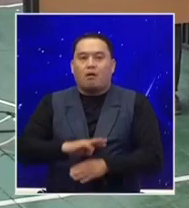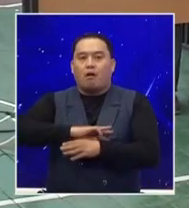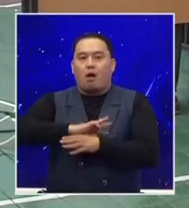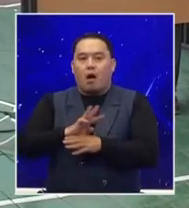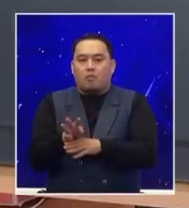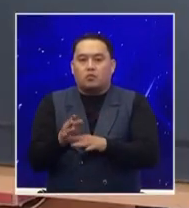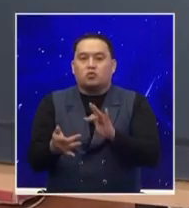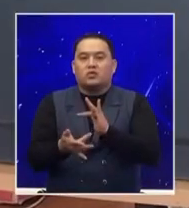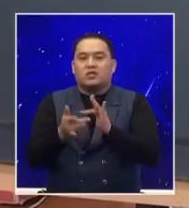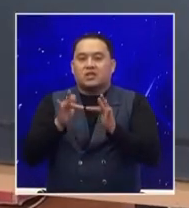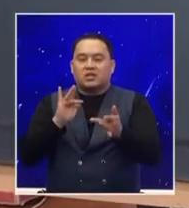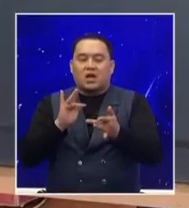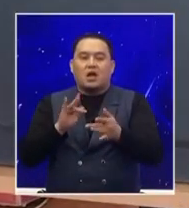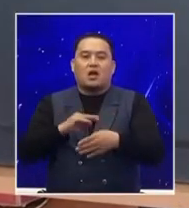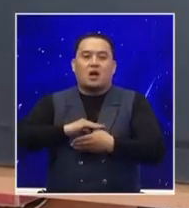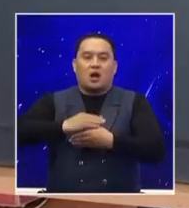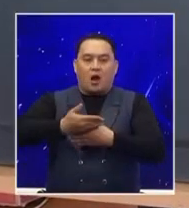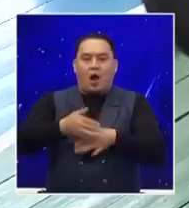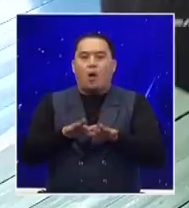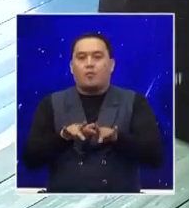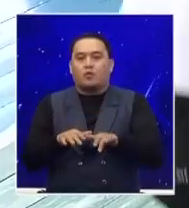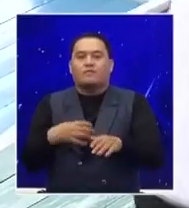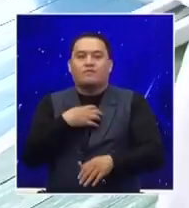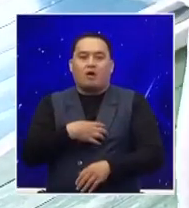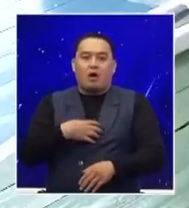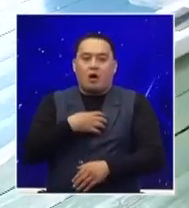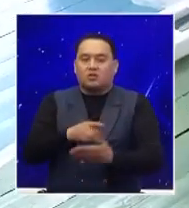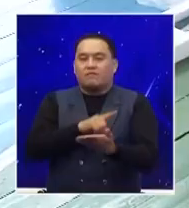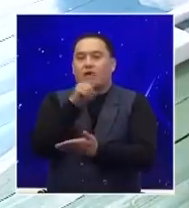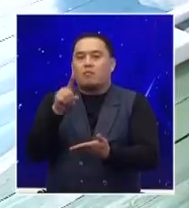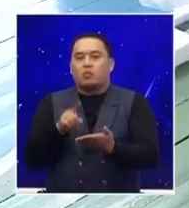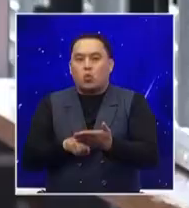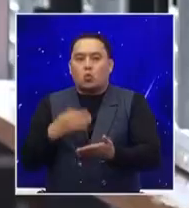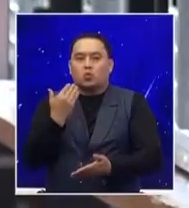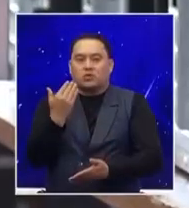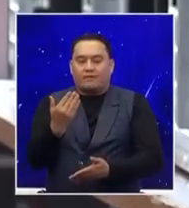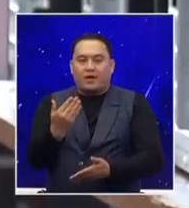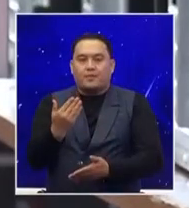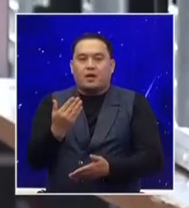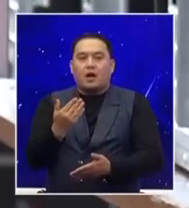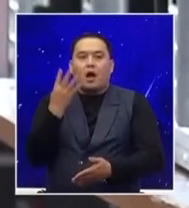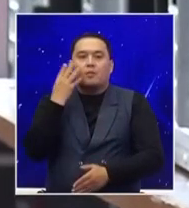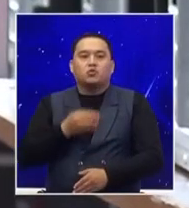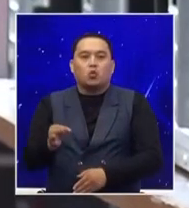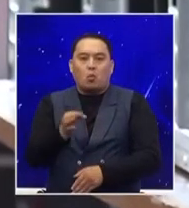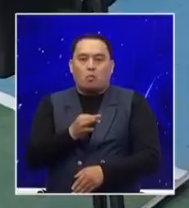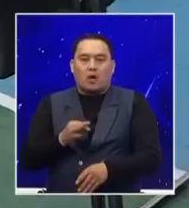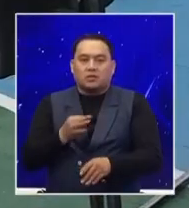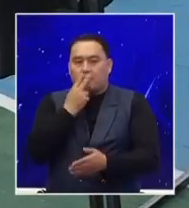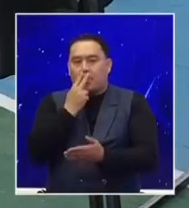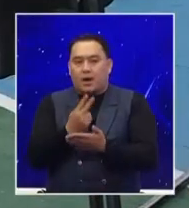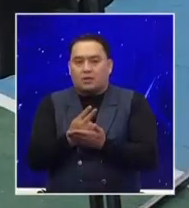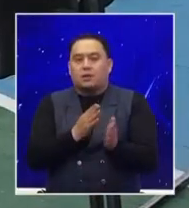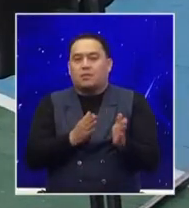Обеспеченность компьютерами для дистанционного обучения школьников также один из самых задаваемых представителям власти вопросов. В Алматинской области этот